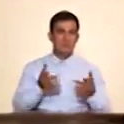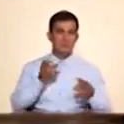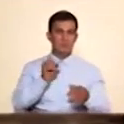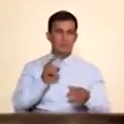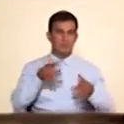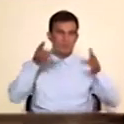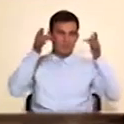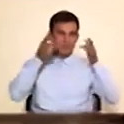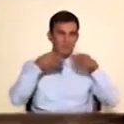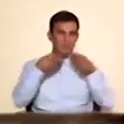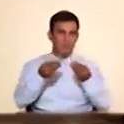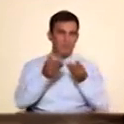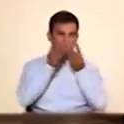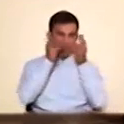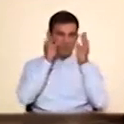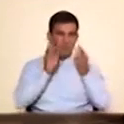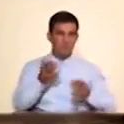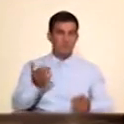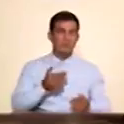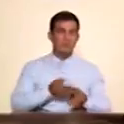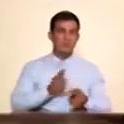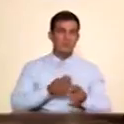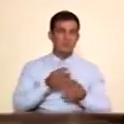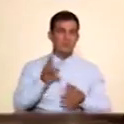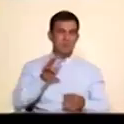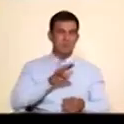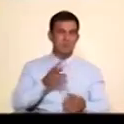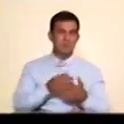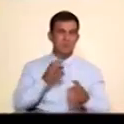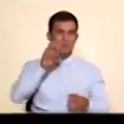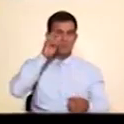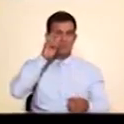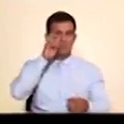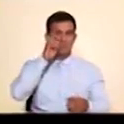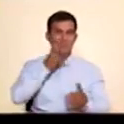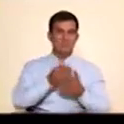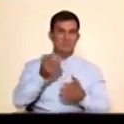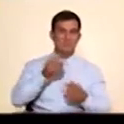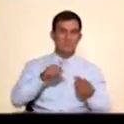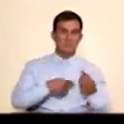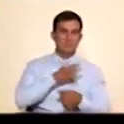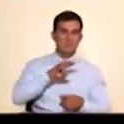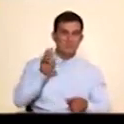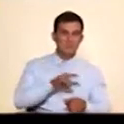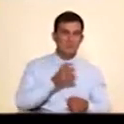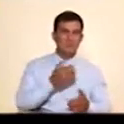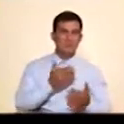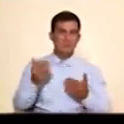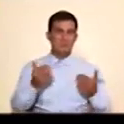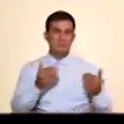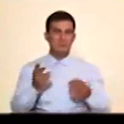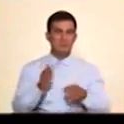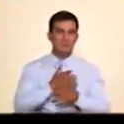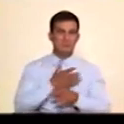Bu aynan xristian dinini umuman olganda davlat va din o'rtasidagi munosabatlarning yaxshilanishi